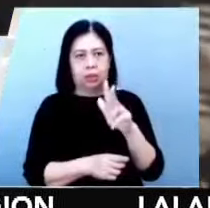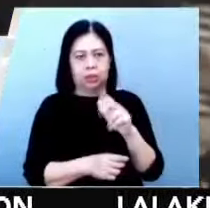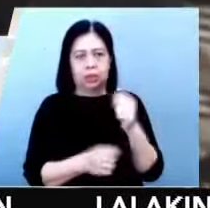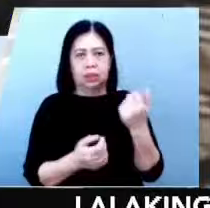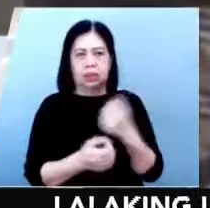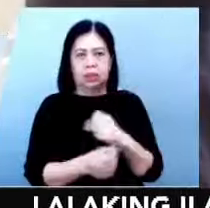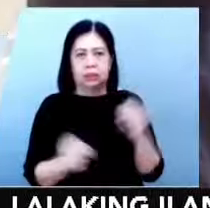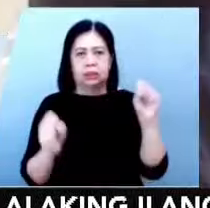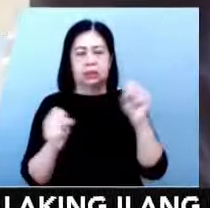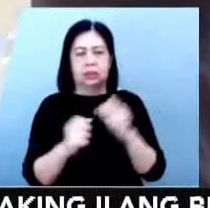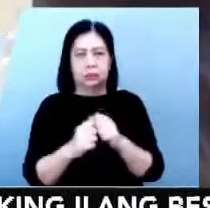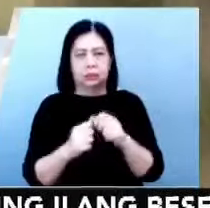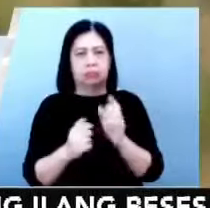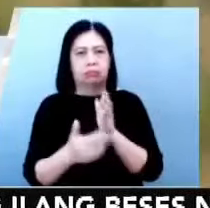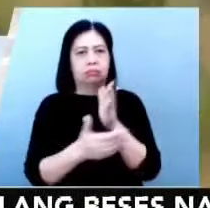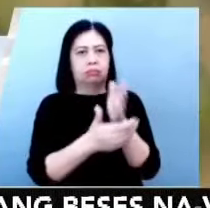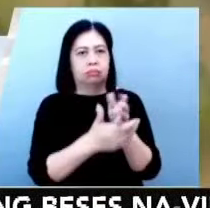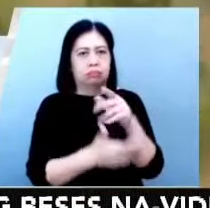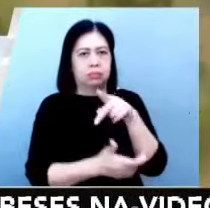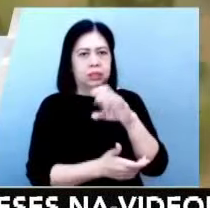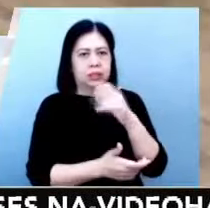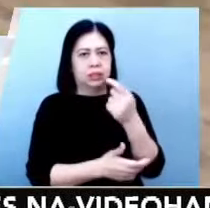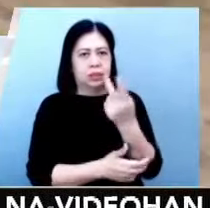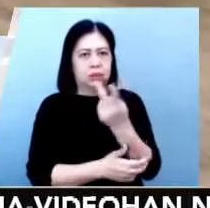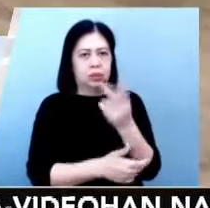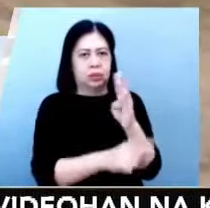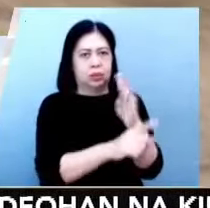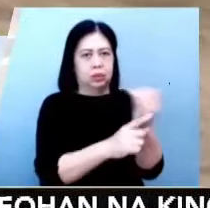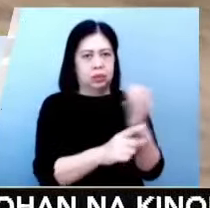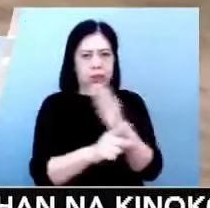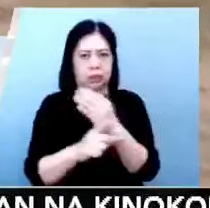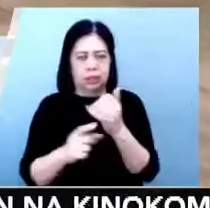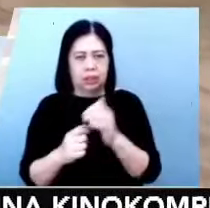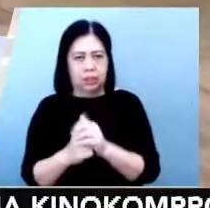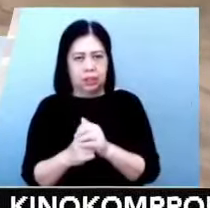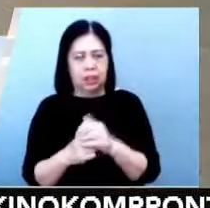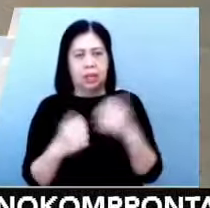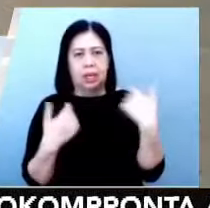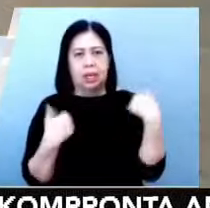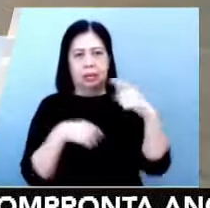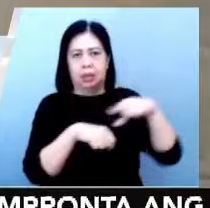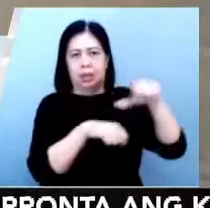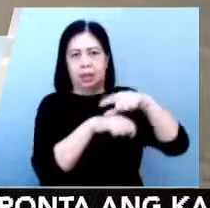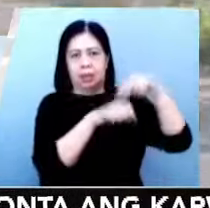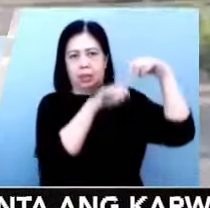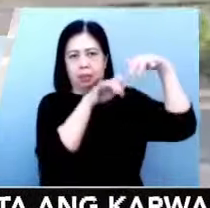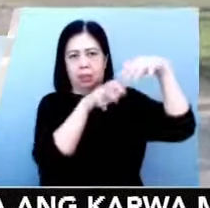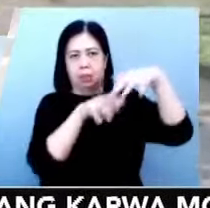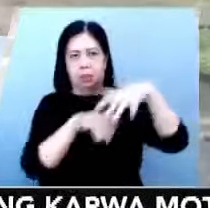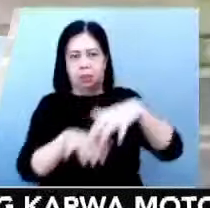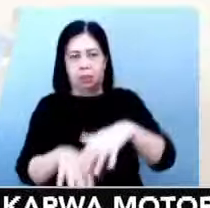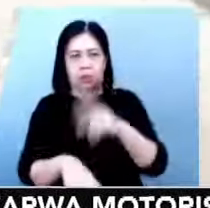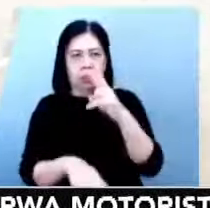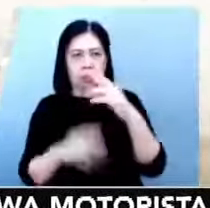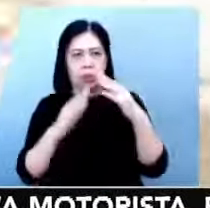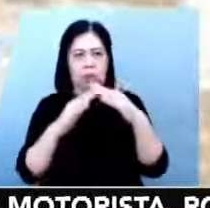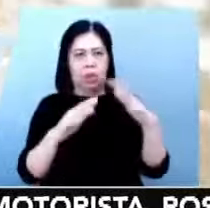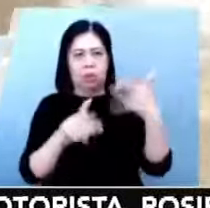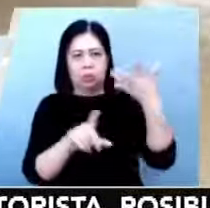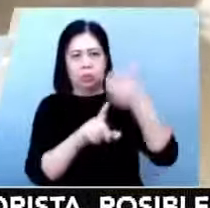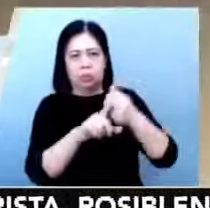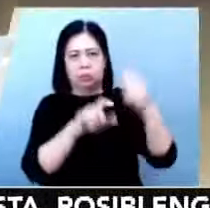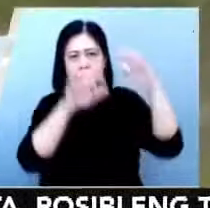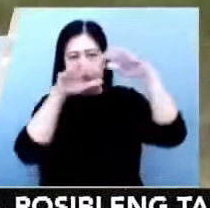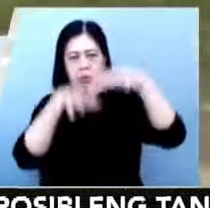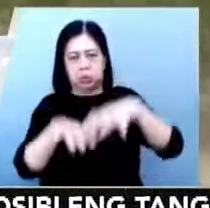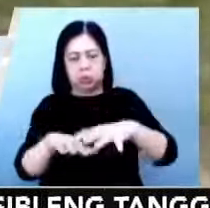Philippine Coast Guard sa dalawang barangay sa Mako, Davao de Oro. Nag-landslide rin sa barangay Sawangan. Dalawang bahay ang apektado. Nalubog sa tubig